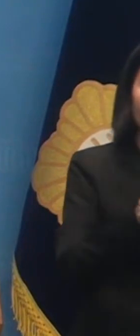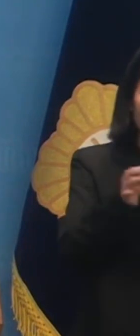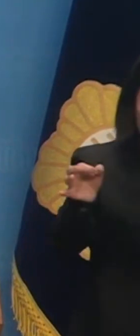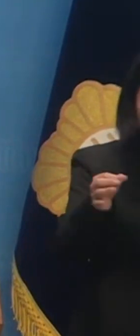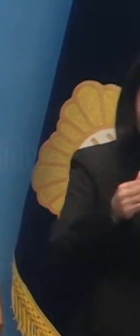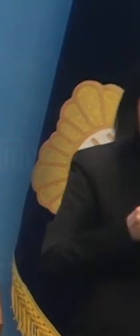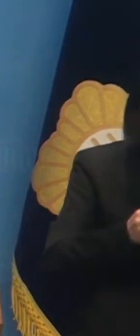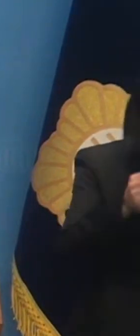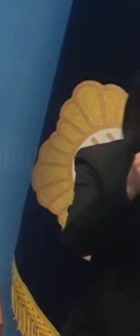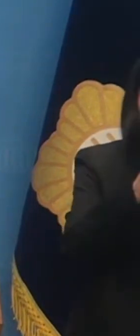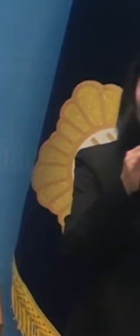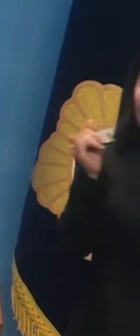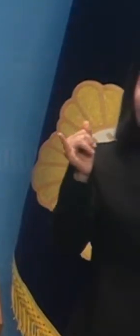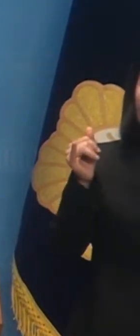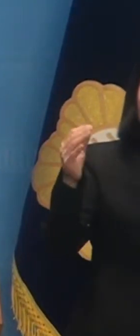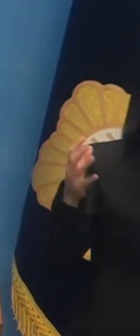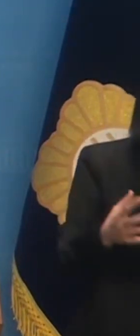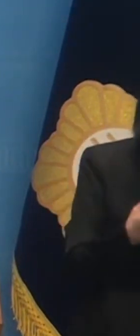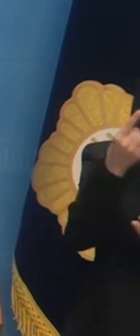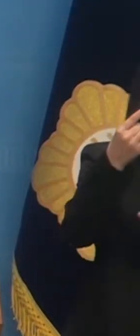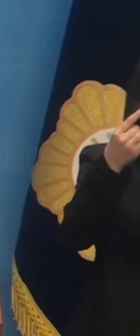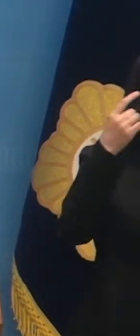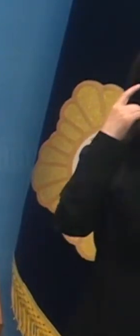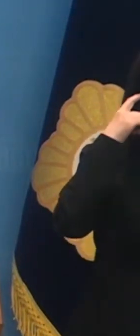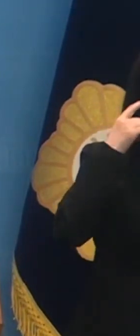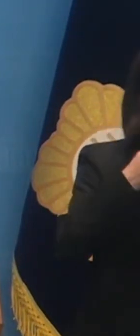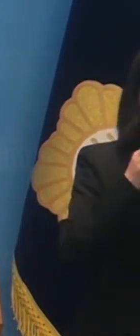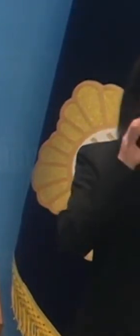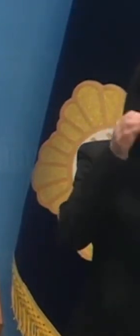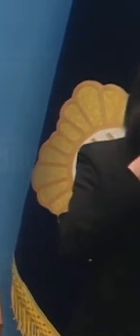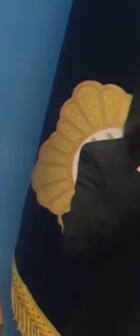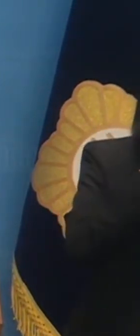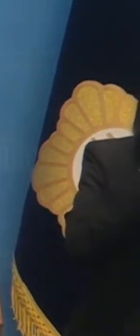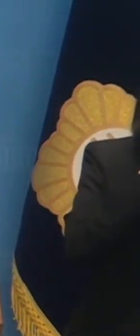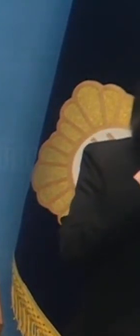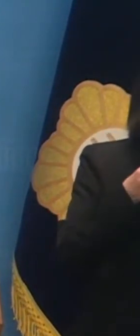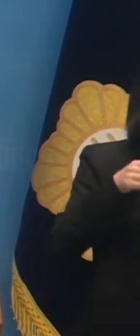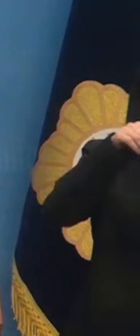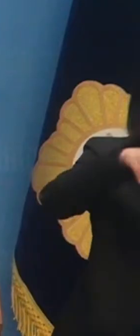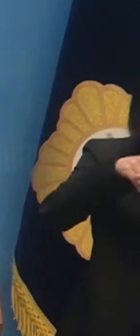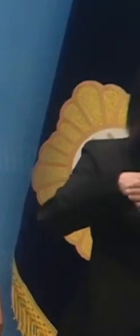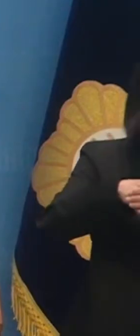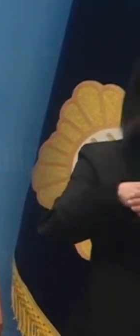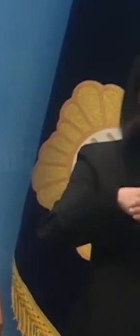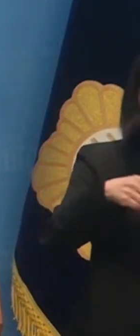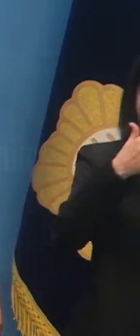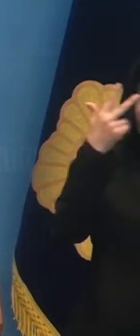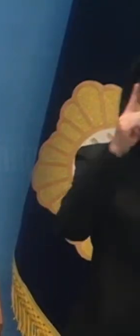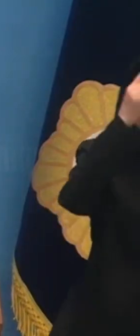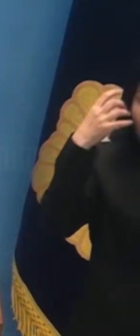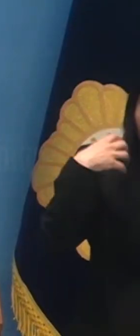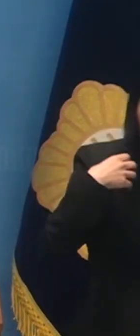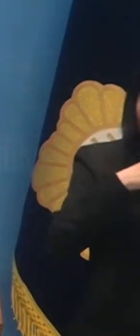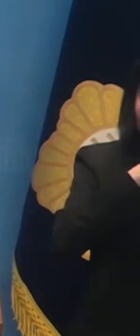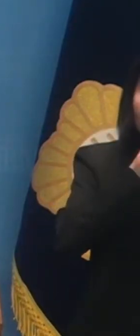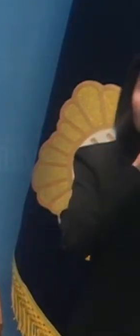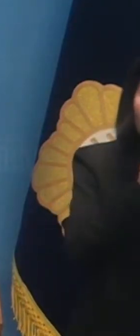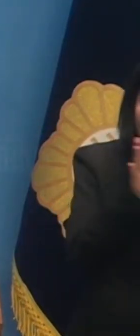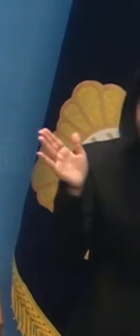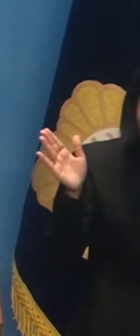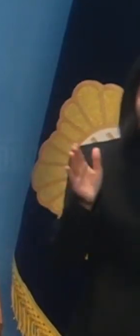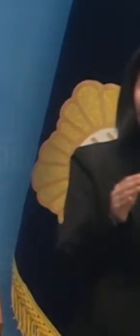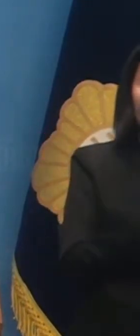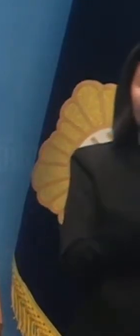향한 국민의 간절한 열망으로 집권해낸 이재명 정부가 적극 응답하기를